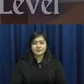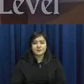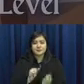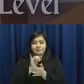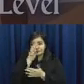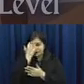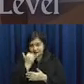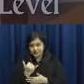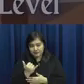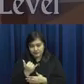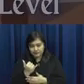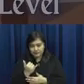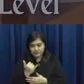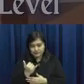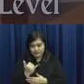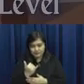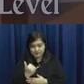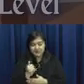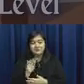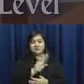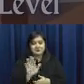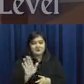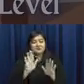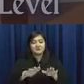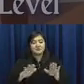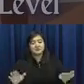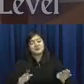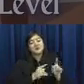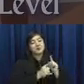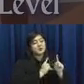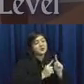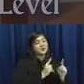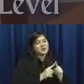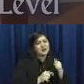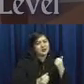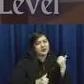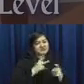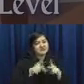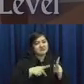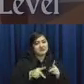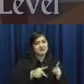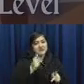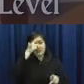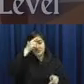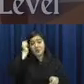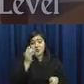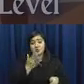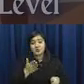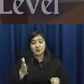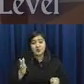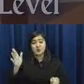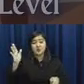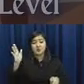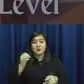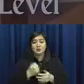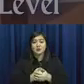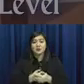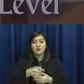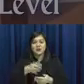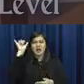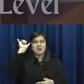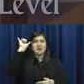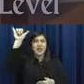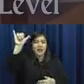sa iba makikipag-usap ang anak bunga na absence ta. Na absent tayo eh. Yeah. Wala